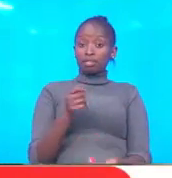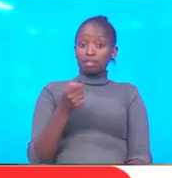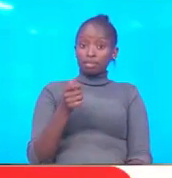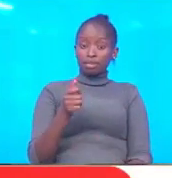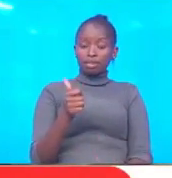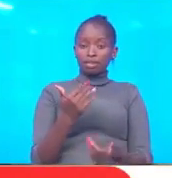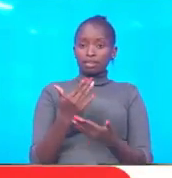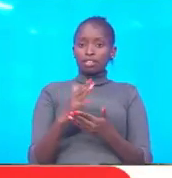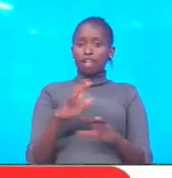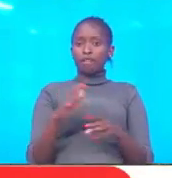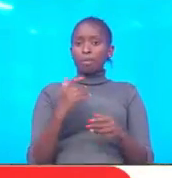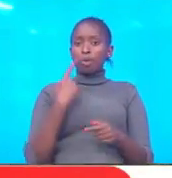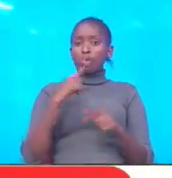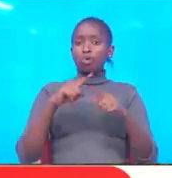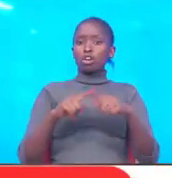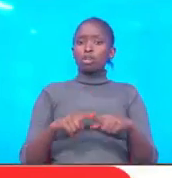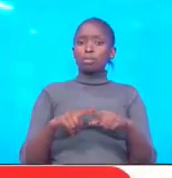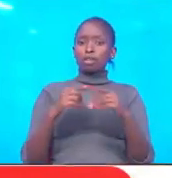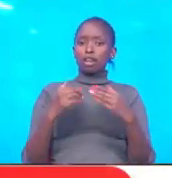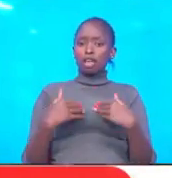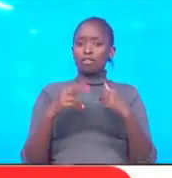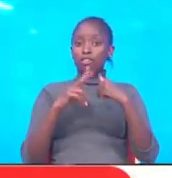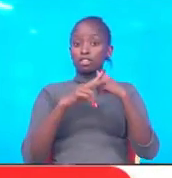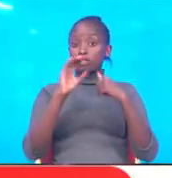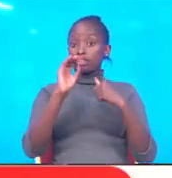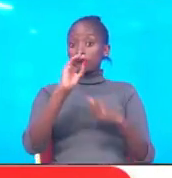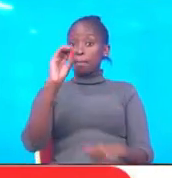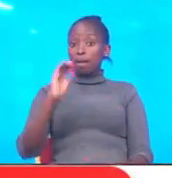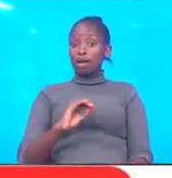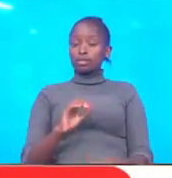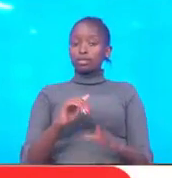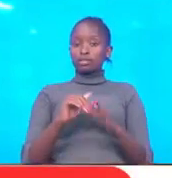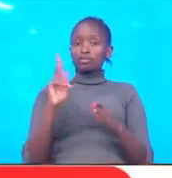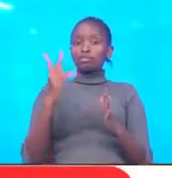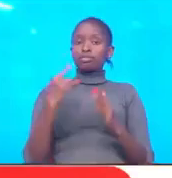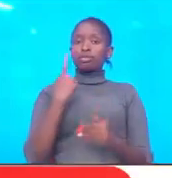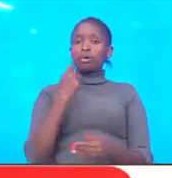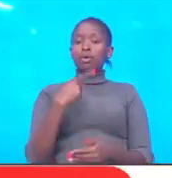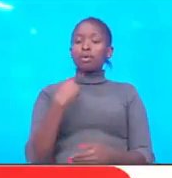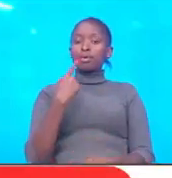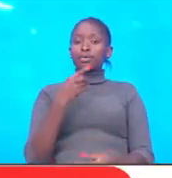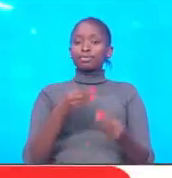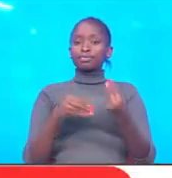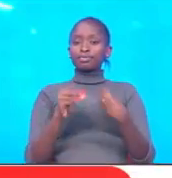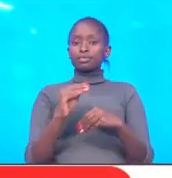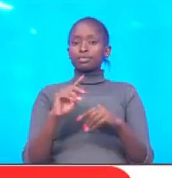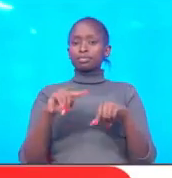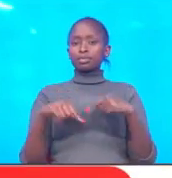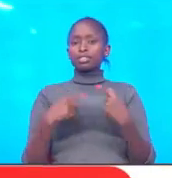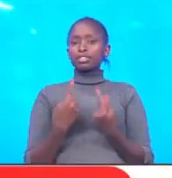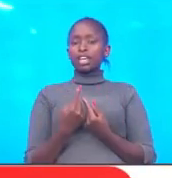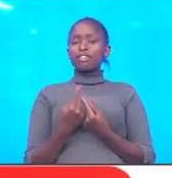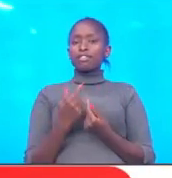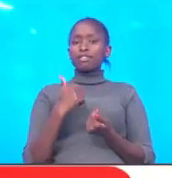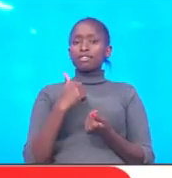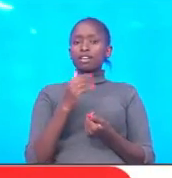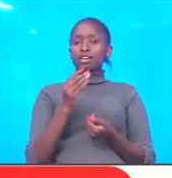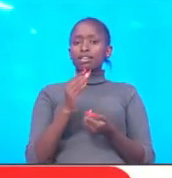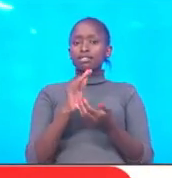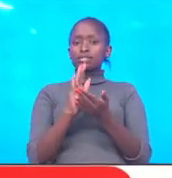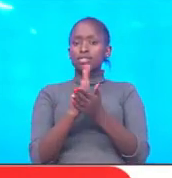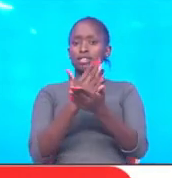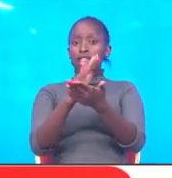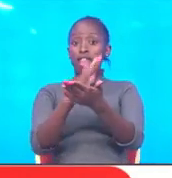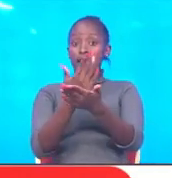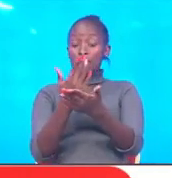kwa 70% ya vyakula vinavyozalishwa nchini Kenya. Na supply mboka na niko na mbegu. Ikikupa,